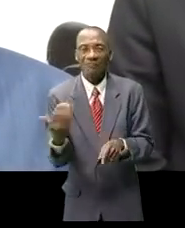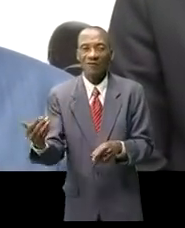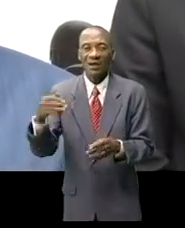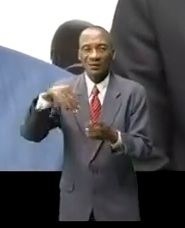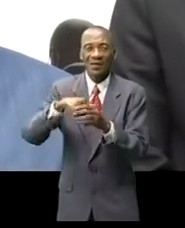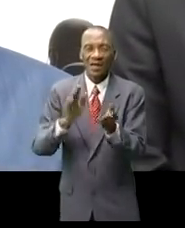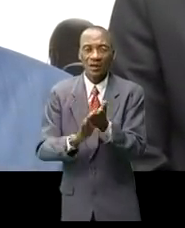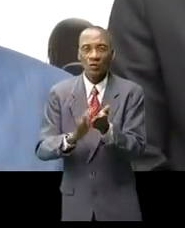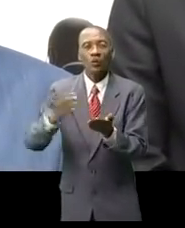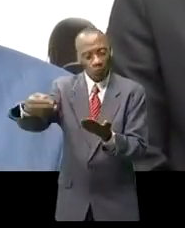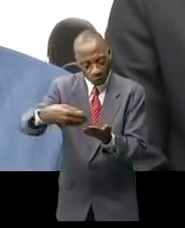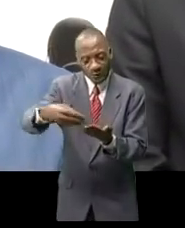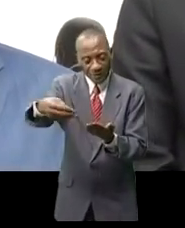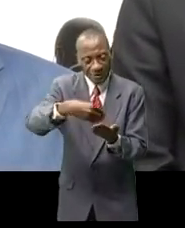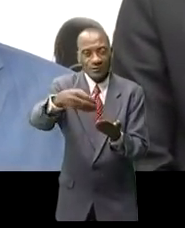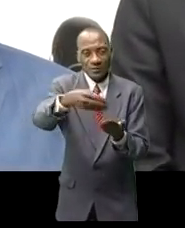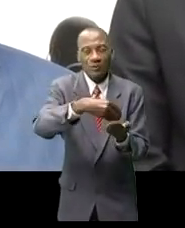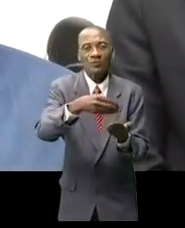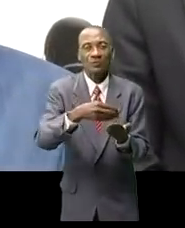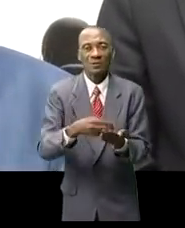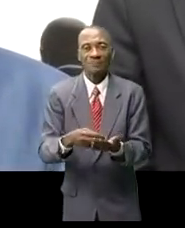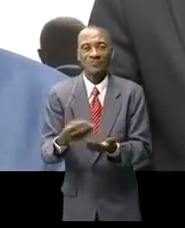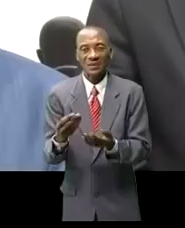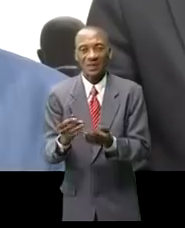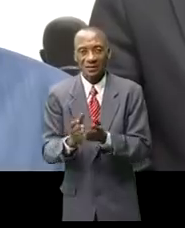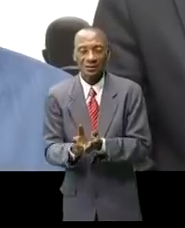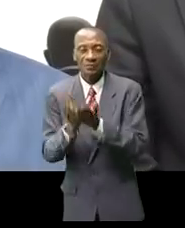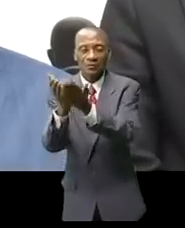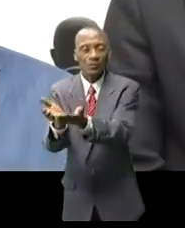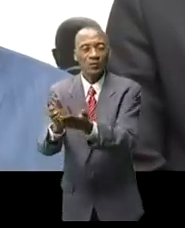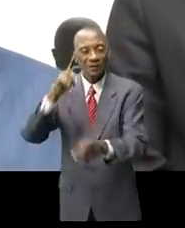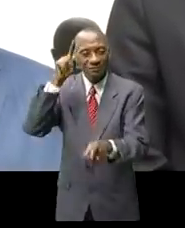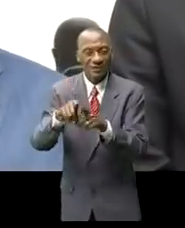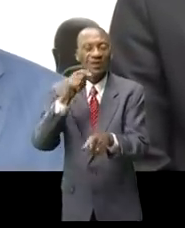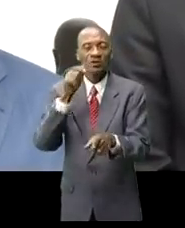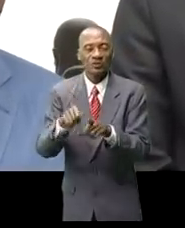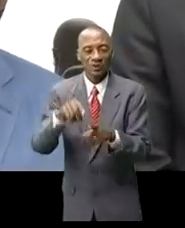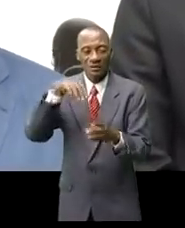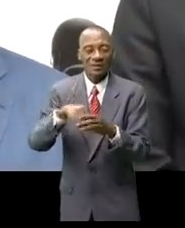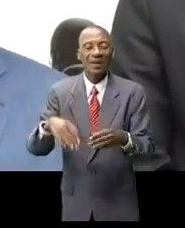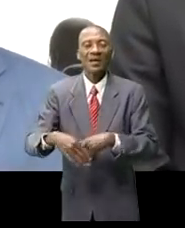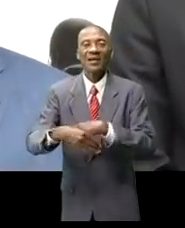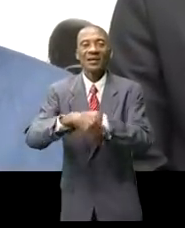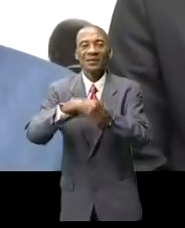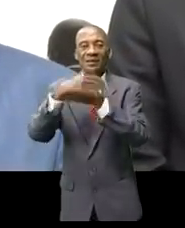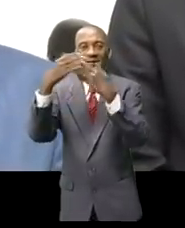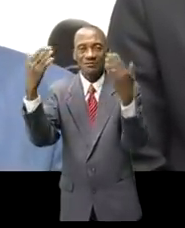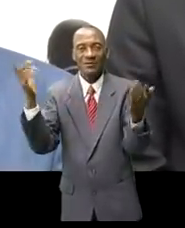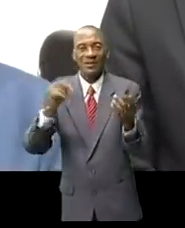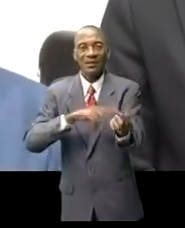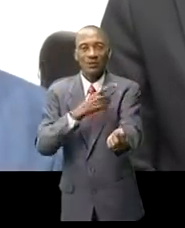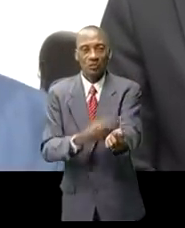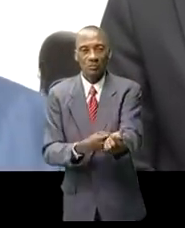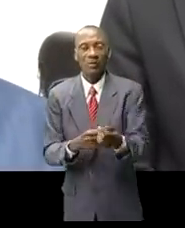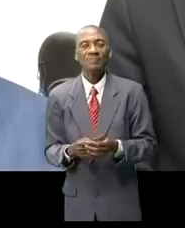à leurs frères et sœurs de Goma. Et aussi nos petits jeunes gens, les opérateurs